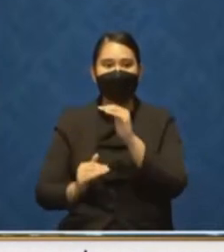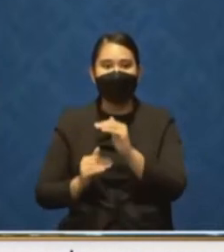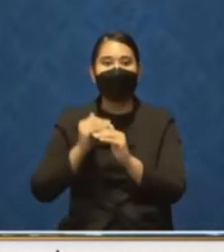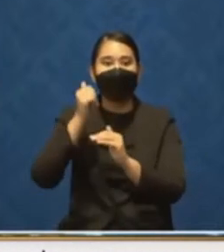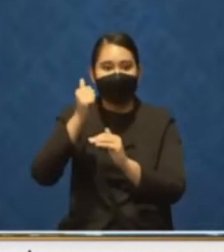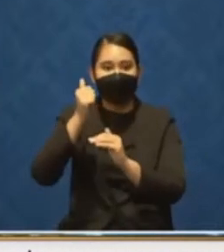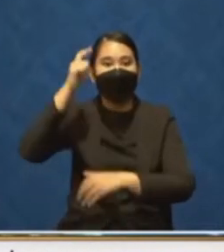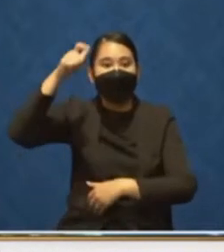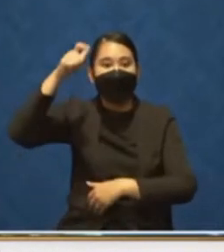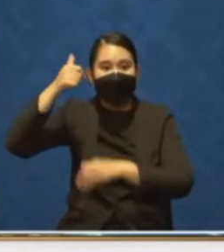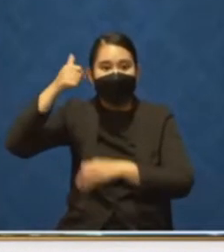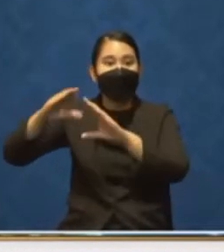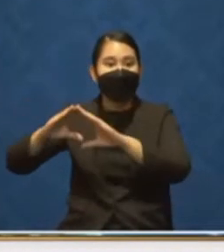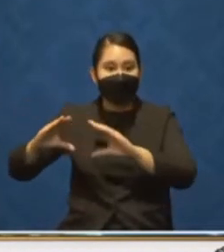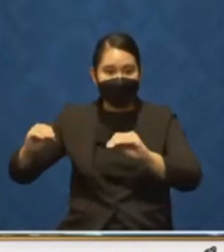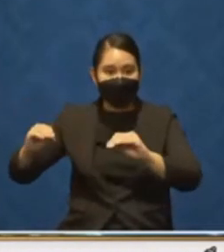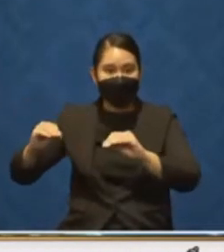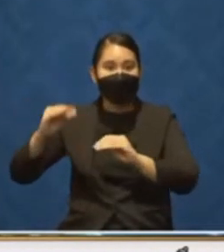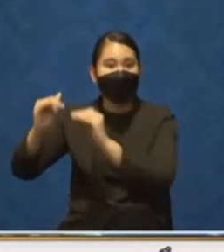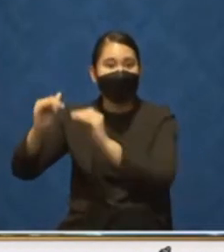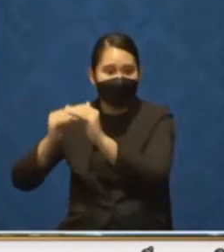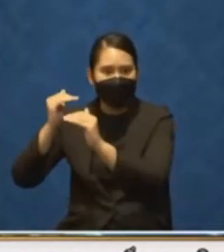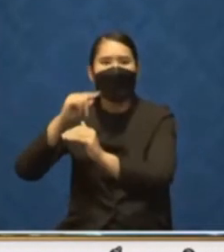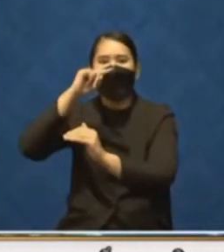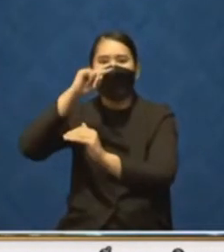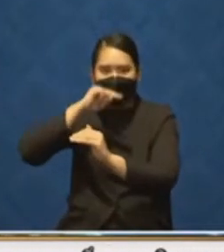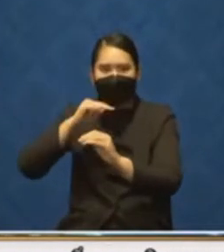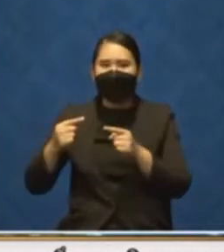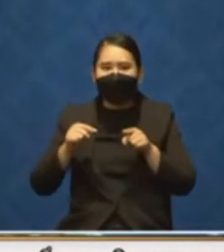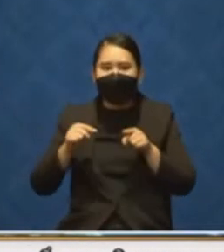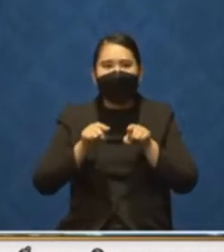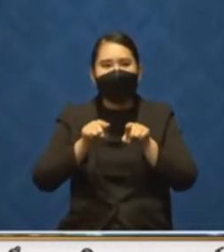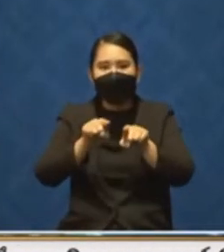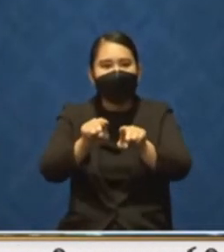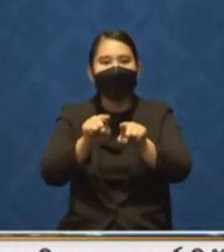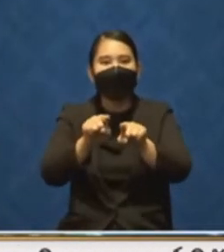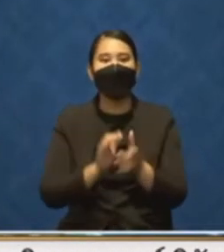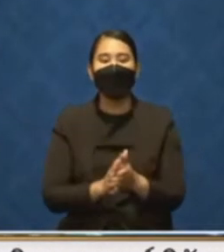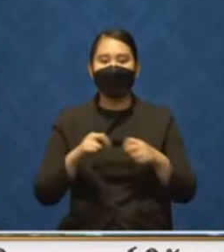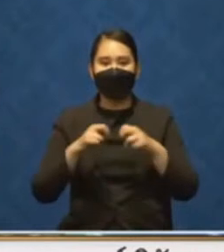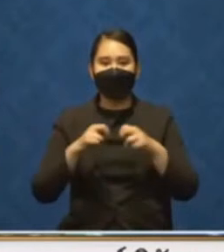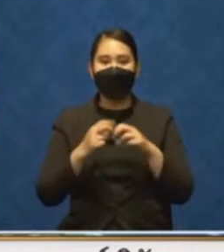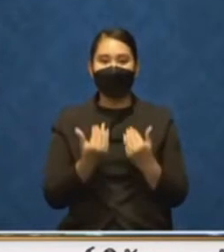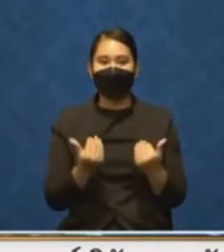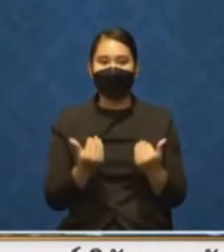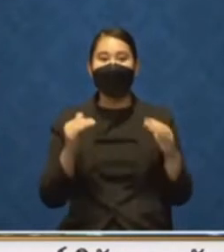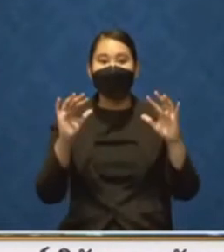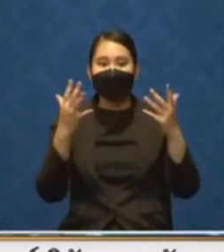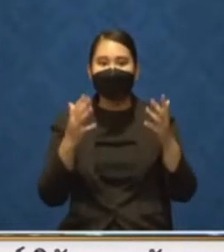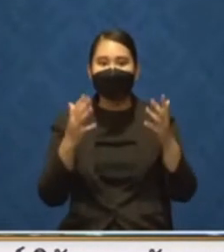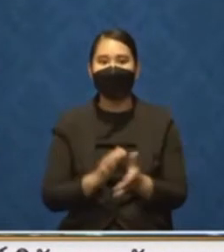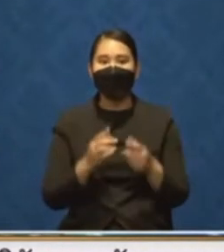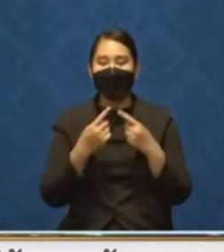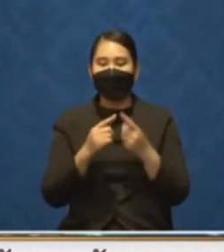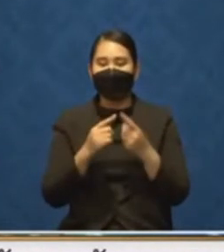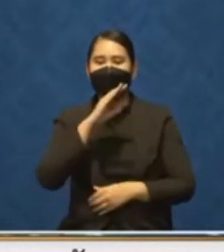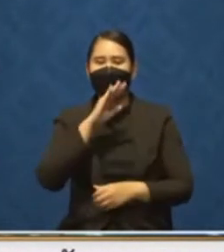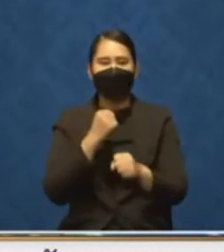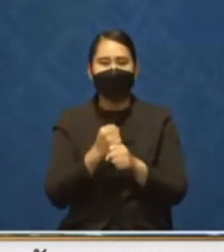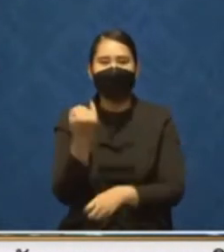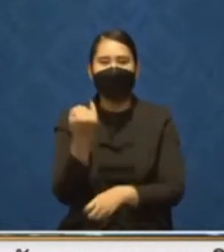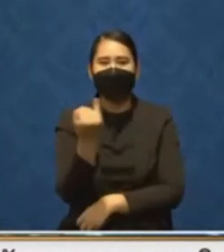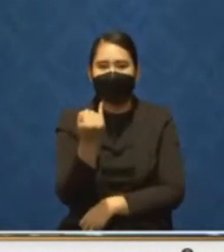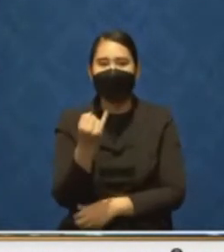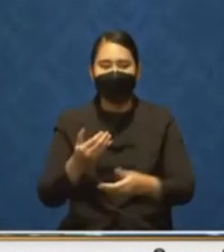สงบเพื่อนบ้านเราเจริญเราก็เจริญไปด้วยปัญหาต่างๆที่เราเคยมีอยู่ตอนนี้ก็จะไม่มีแต่ถ้าเกิดเราทำให้ดีปล่อยให้